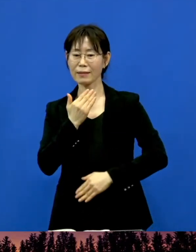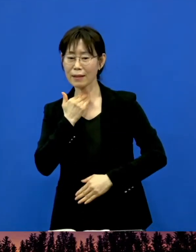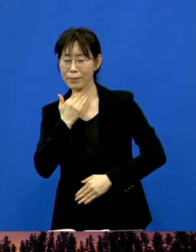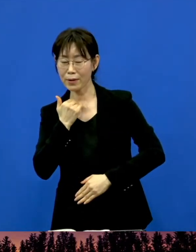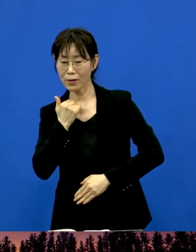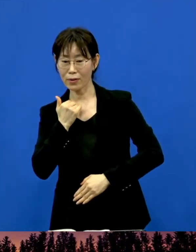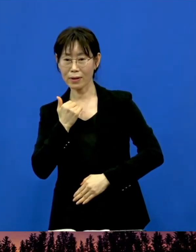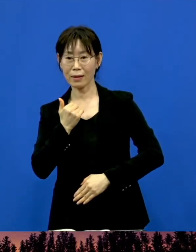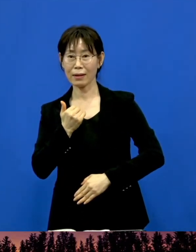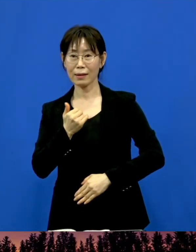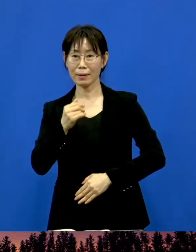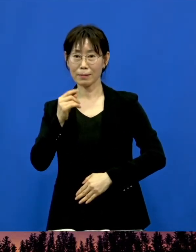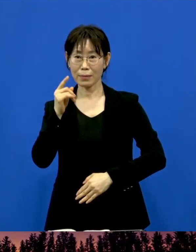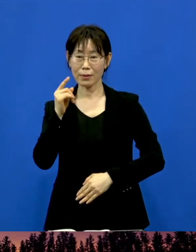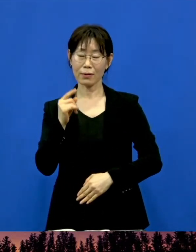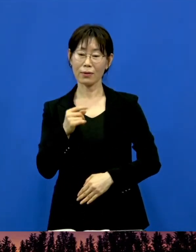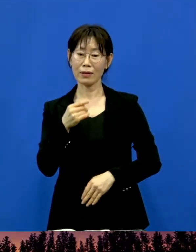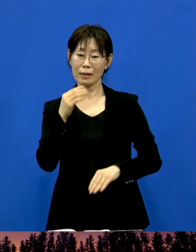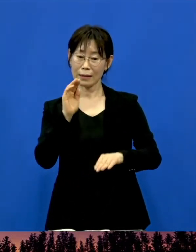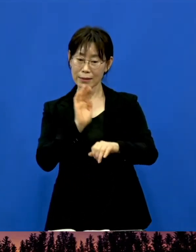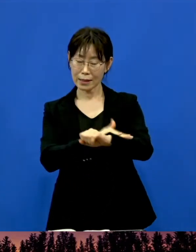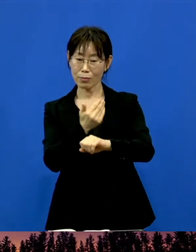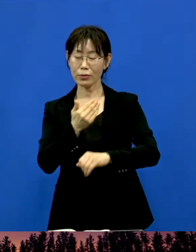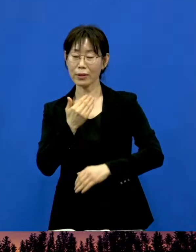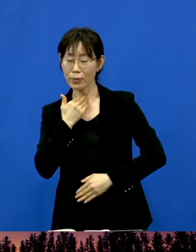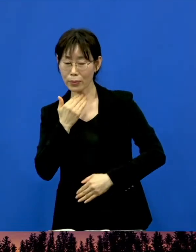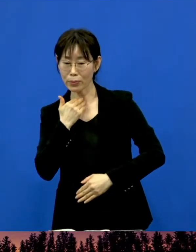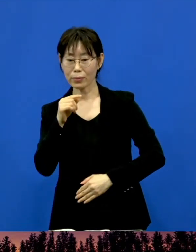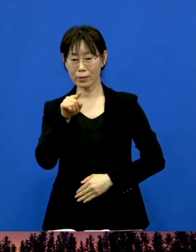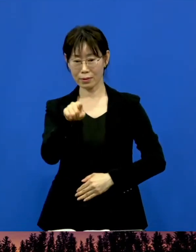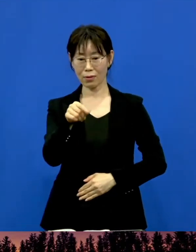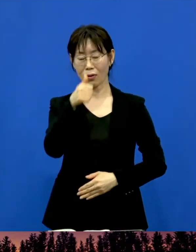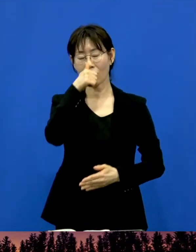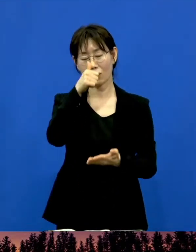욕구가 탐욕으로 바뀌는 과정에 뭐가 있어요? 죄가 끼어든다는 거예요.